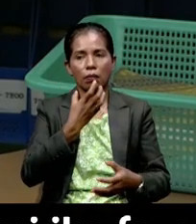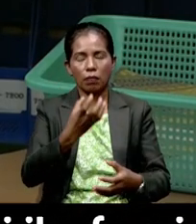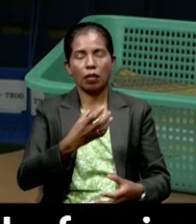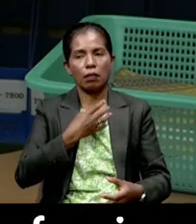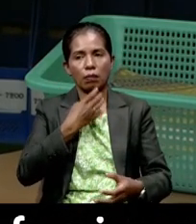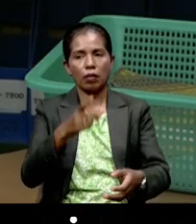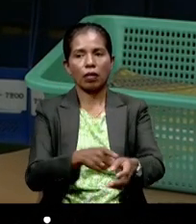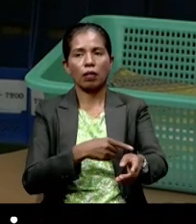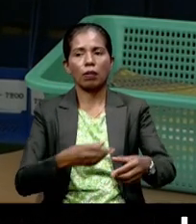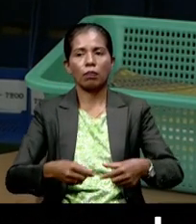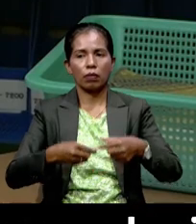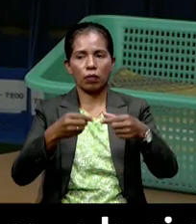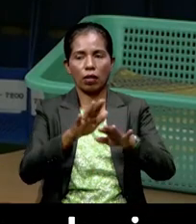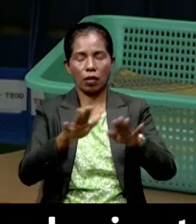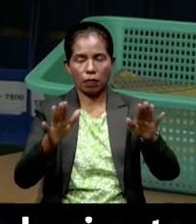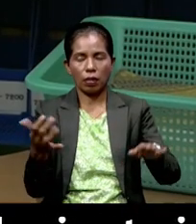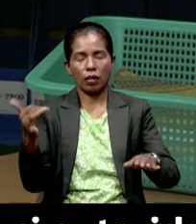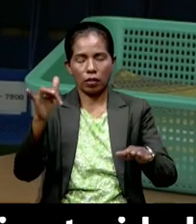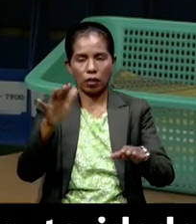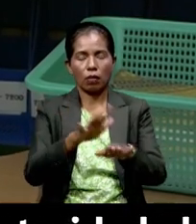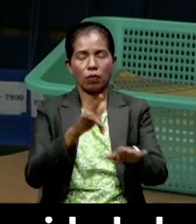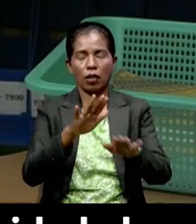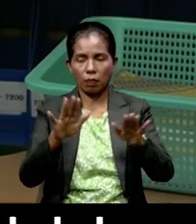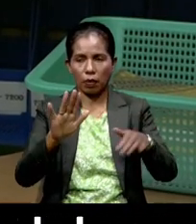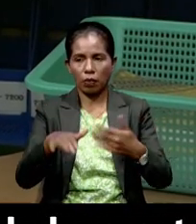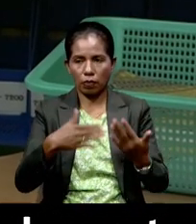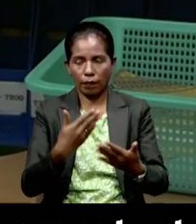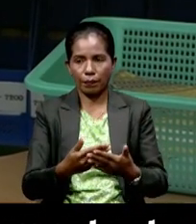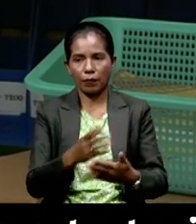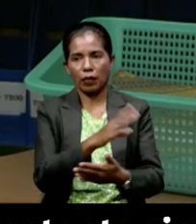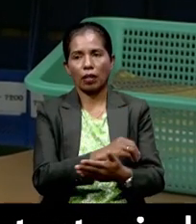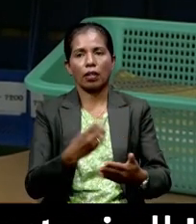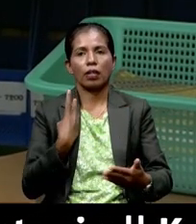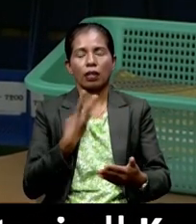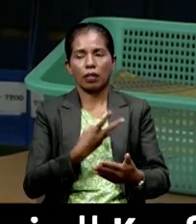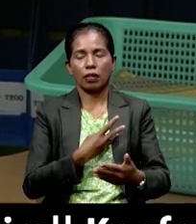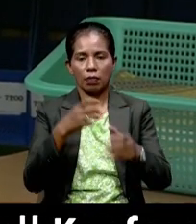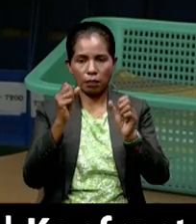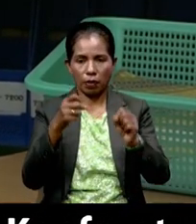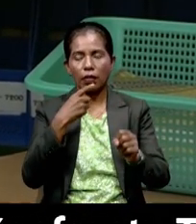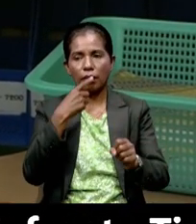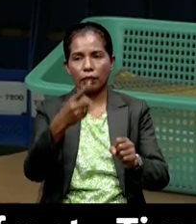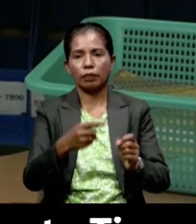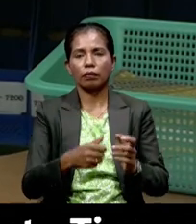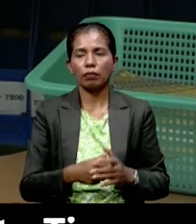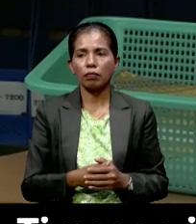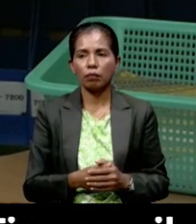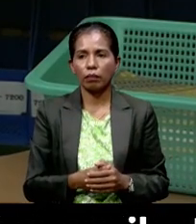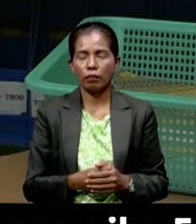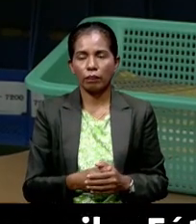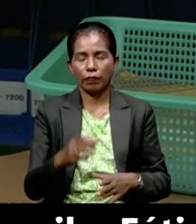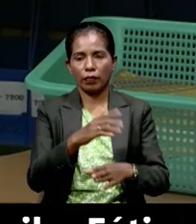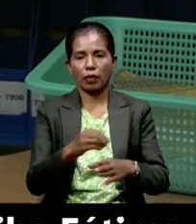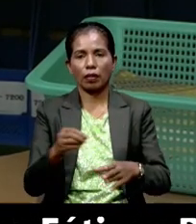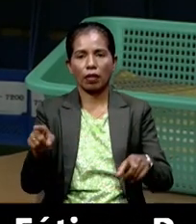nene telepona ho labarik sira ho malaran begitu. Itu faktor-faktor utama seperti yang tadi juga yang gastritis itu faktor utama